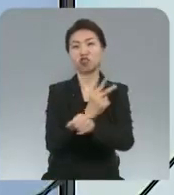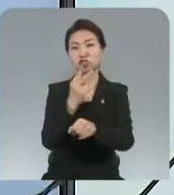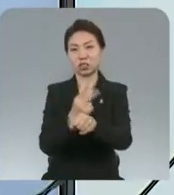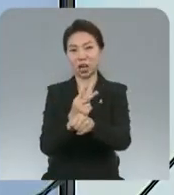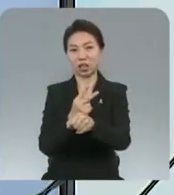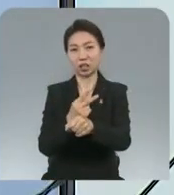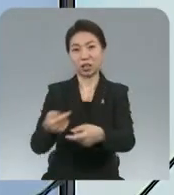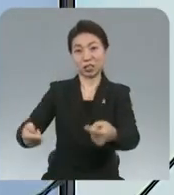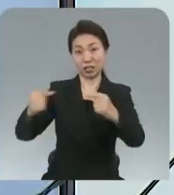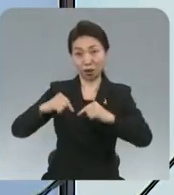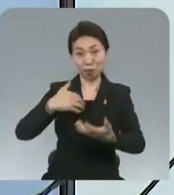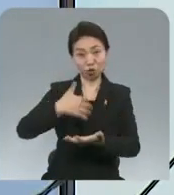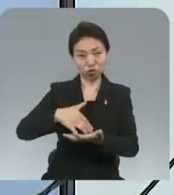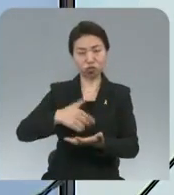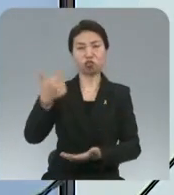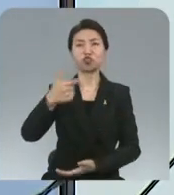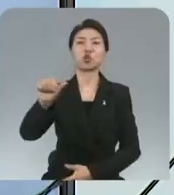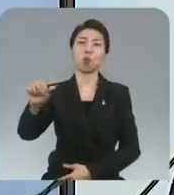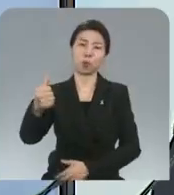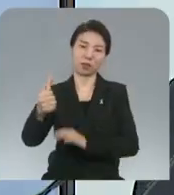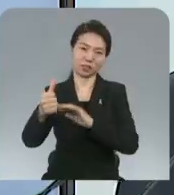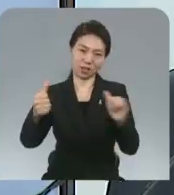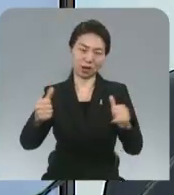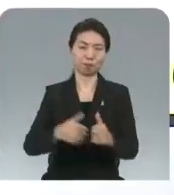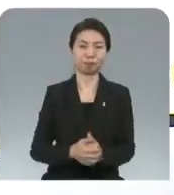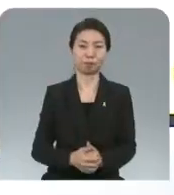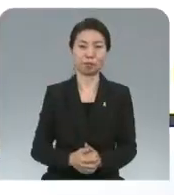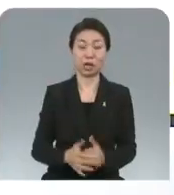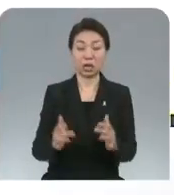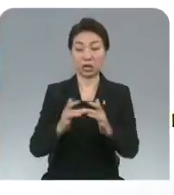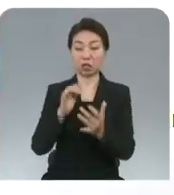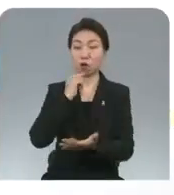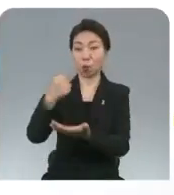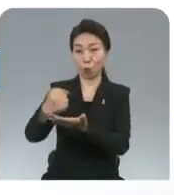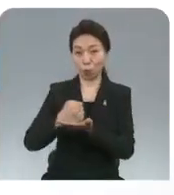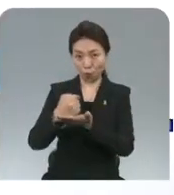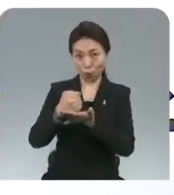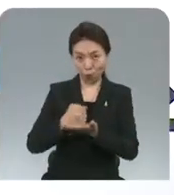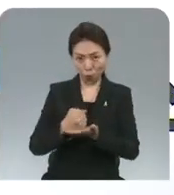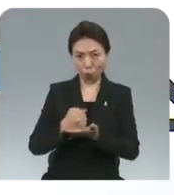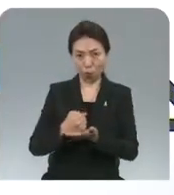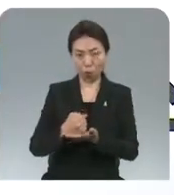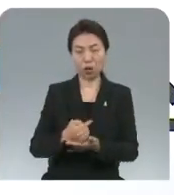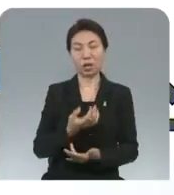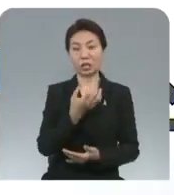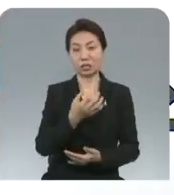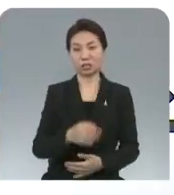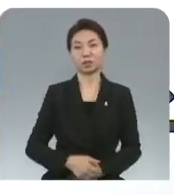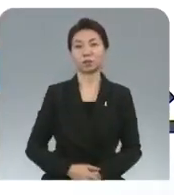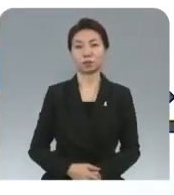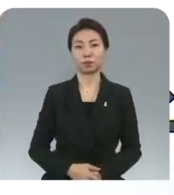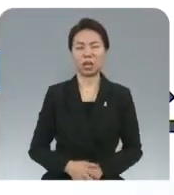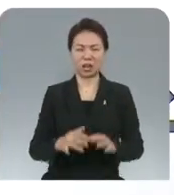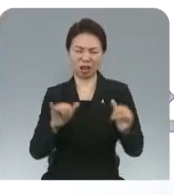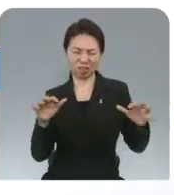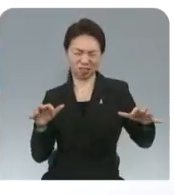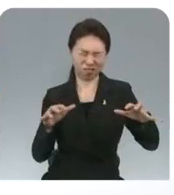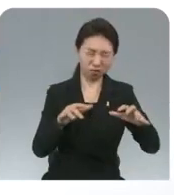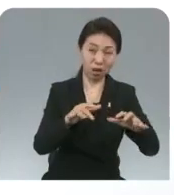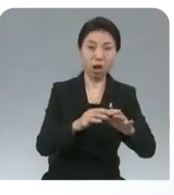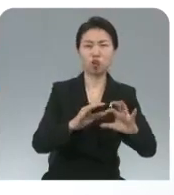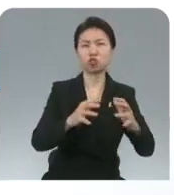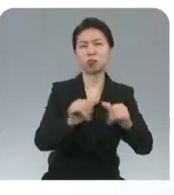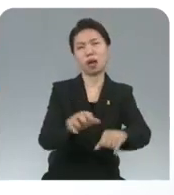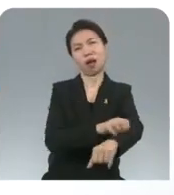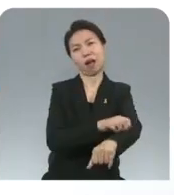эти объекты будут открыты в ограниченном формате в течение дня шесть групп аж с половиной тысяч человек смогут